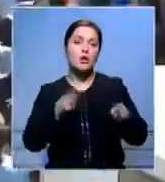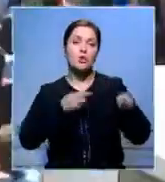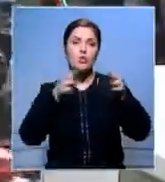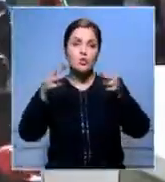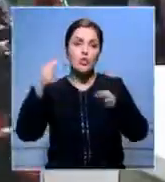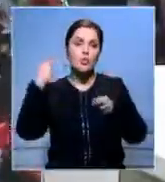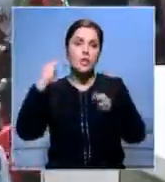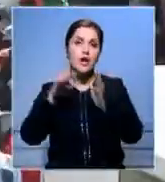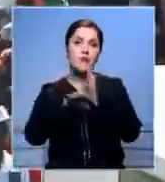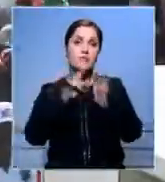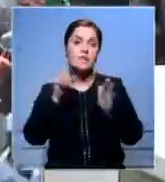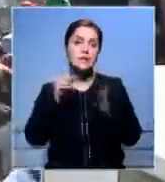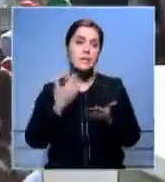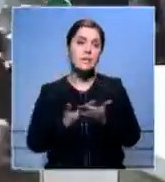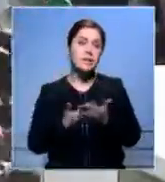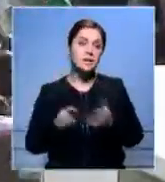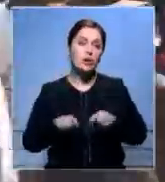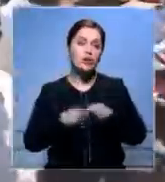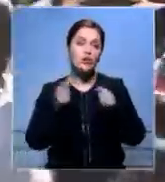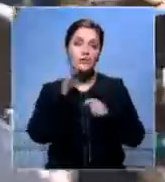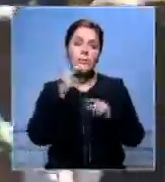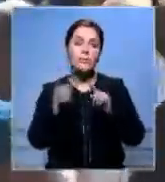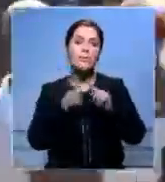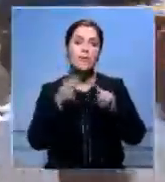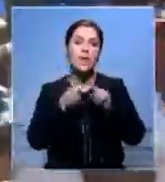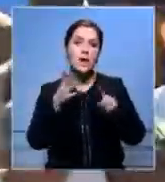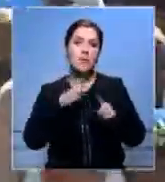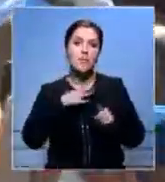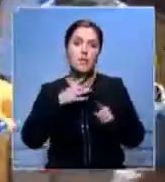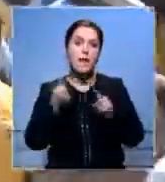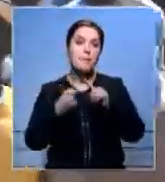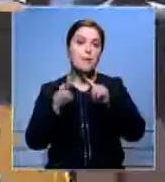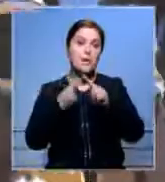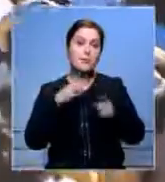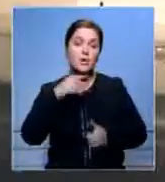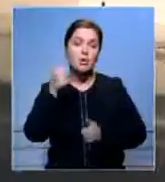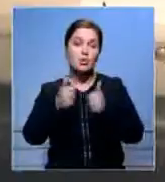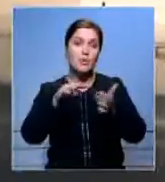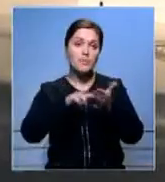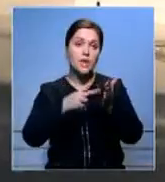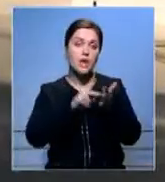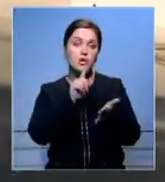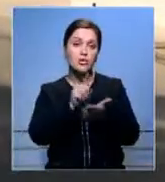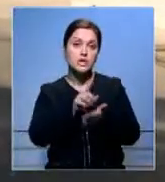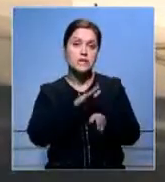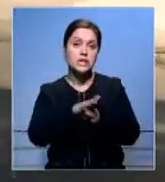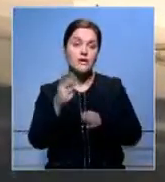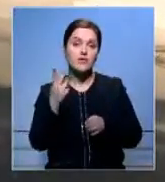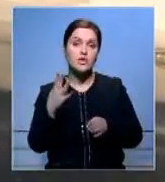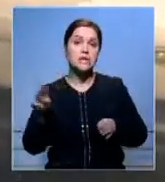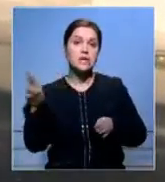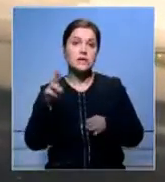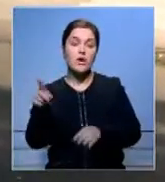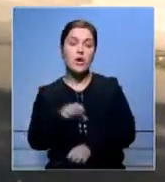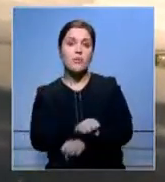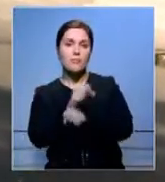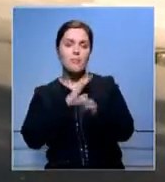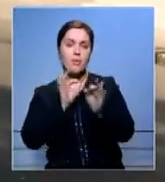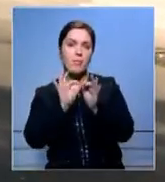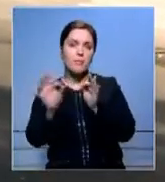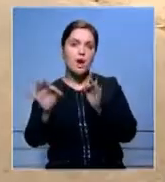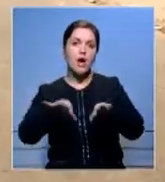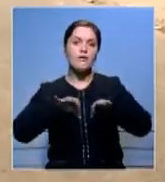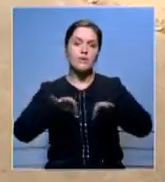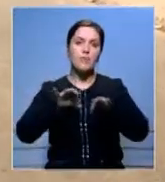президентских выборов из-за предполагаемых нарушений во время первого тура. По плану он должен состояться 24 января. Протестующие